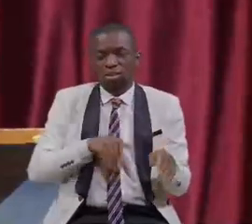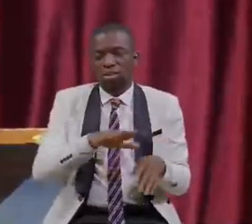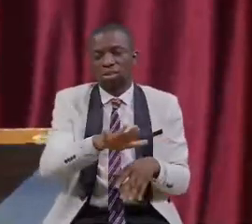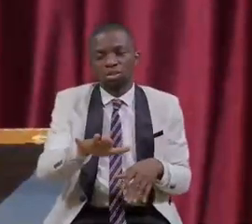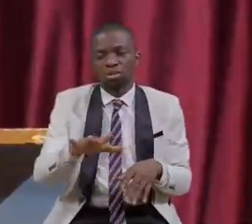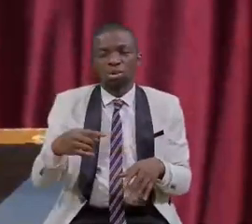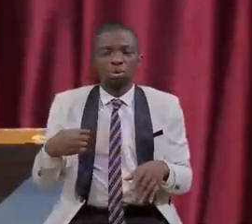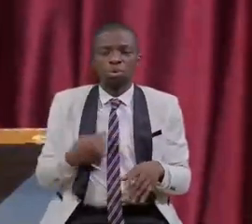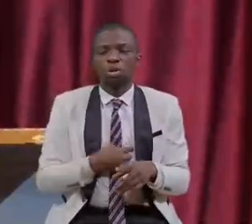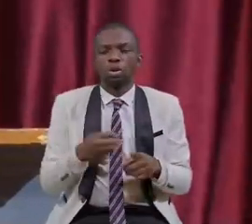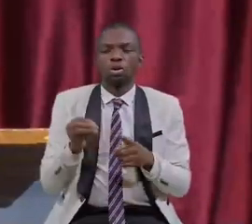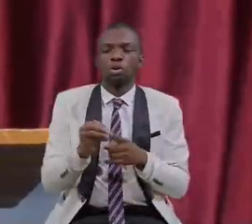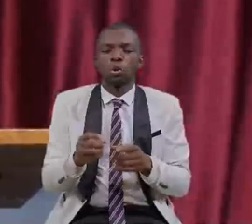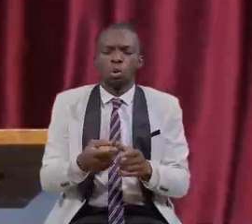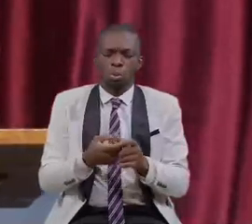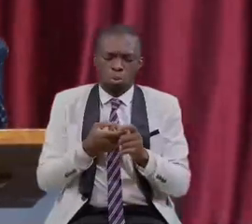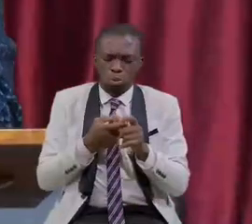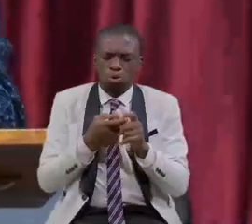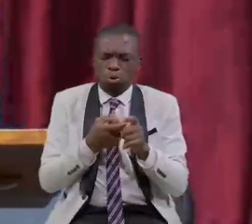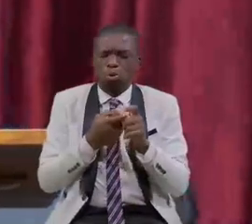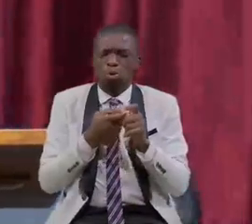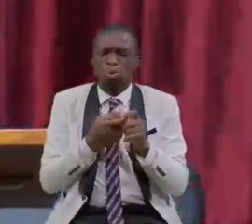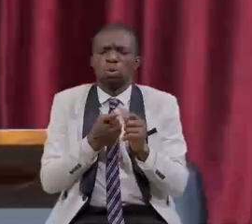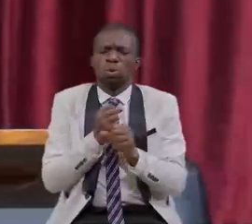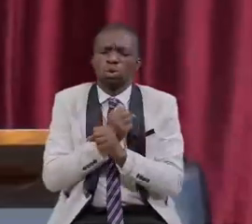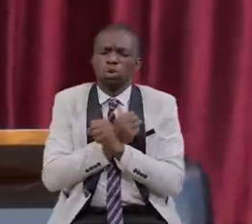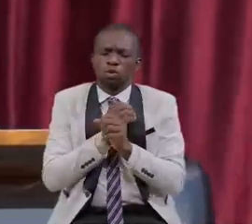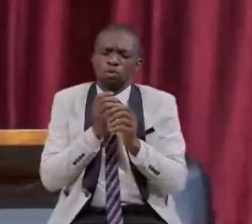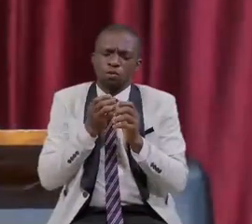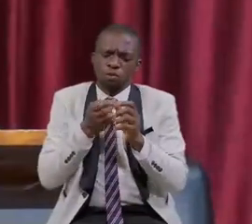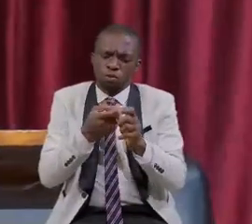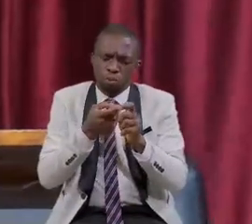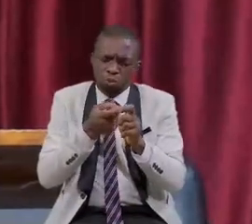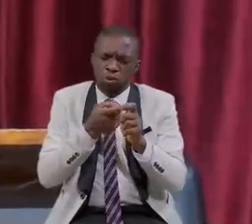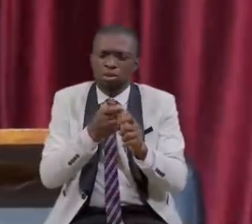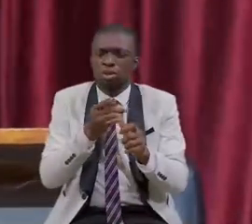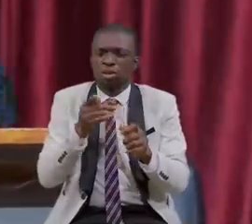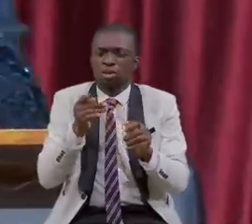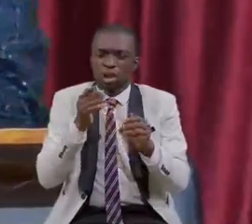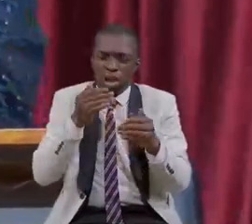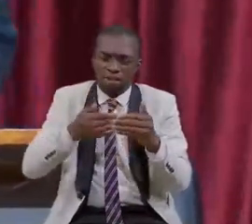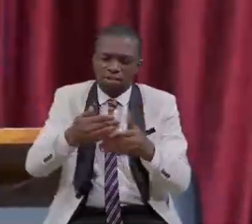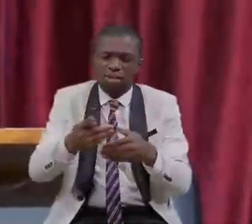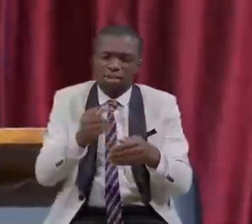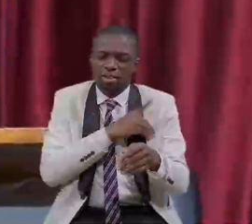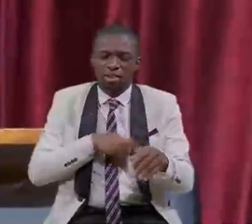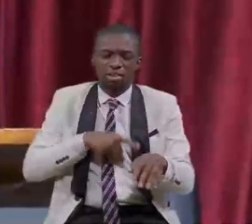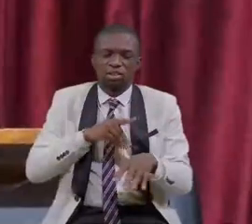nous poursuivons aussi le royaume, nous recherchons le royaume. Comment allons-nous poursuivre ce royaume?